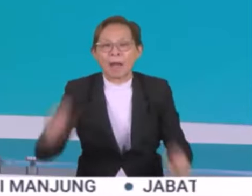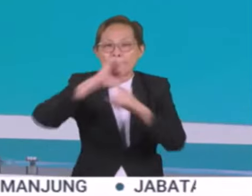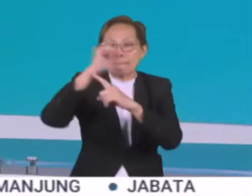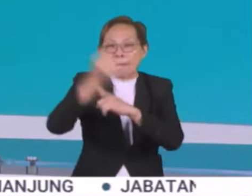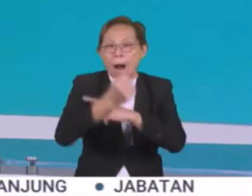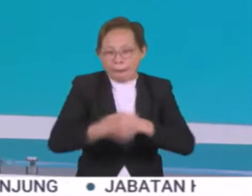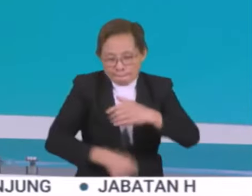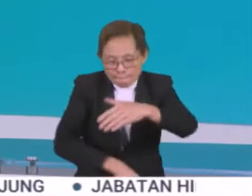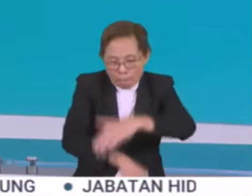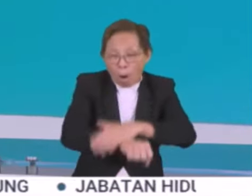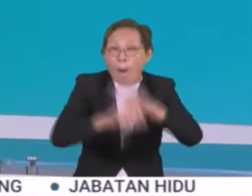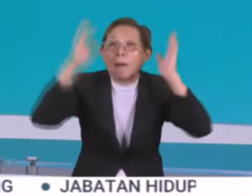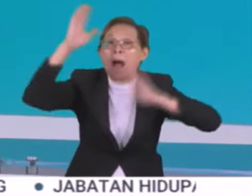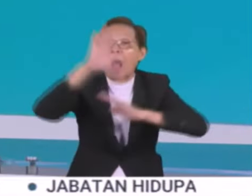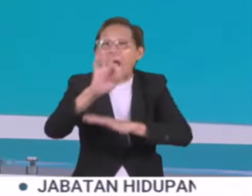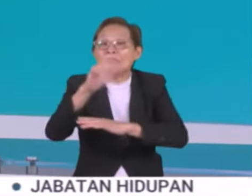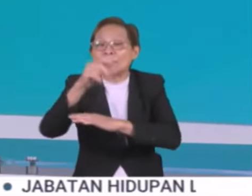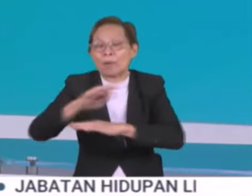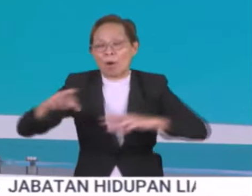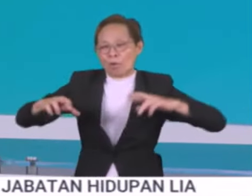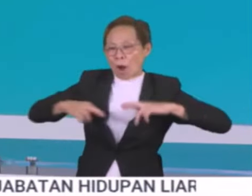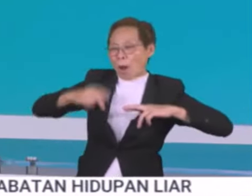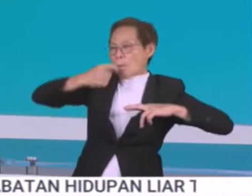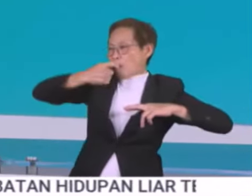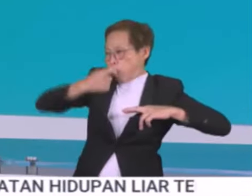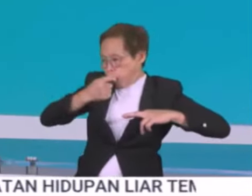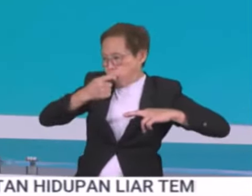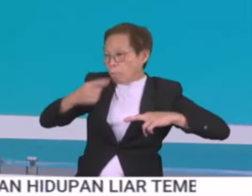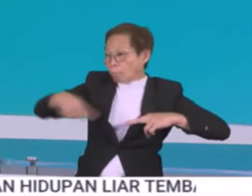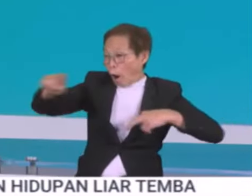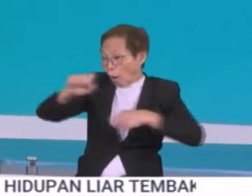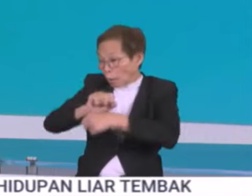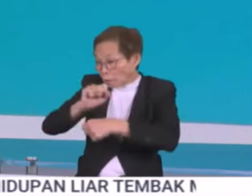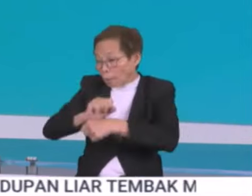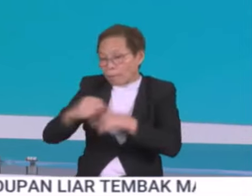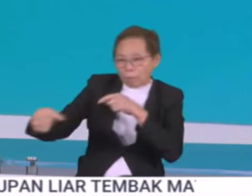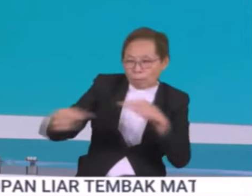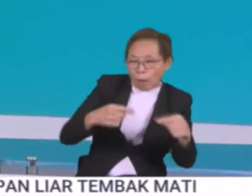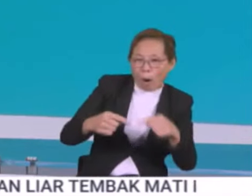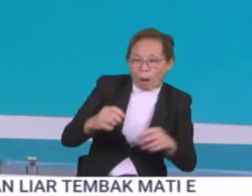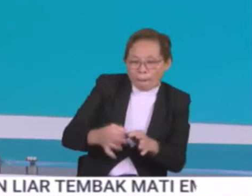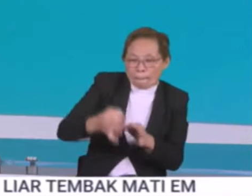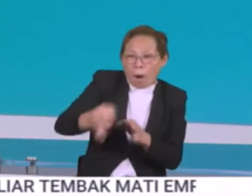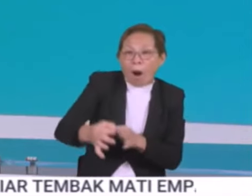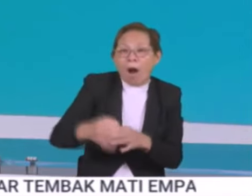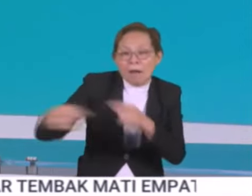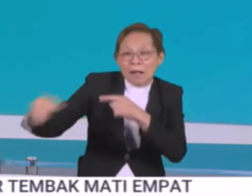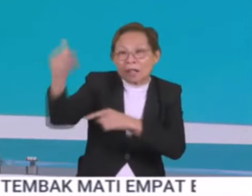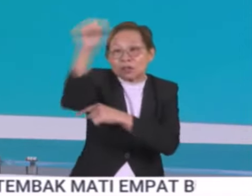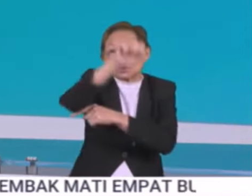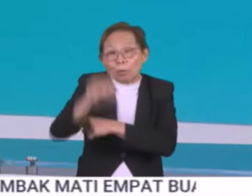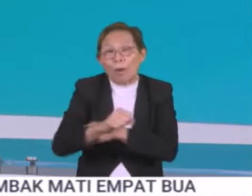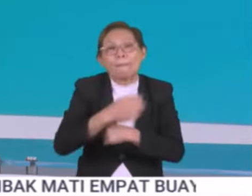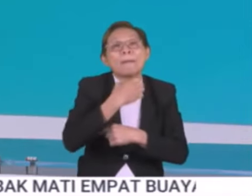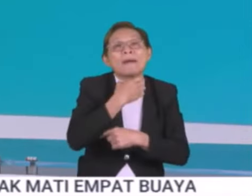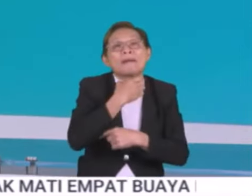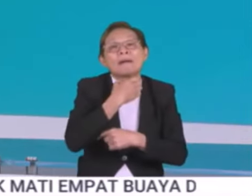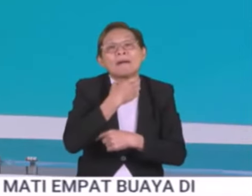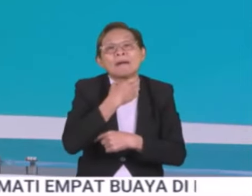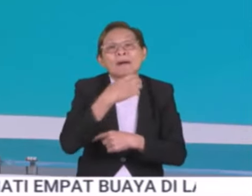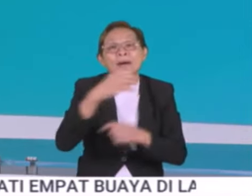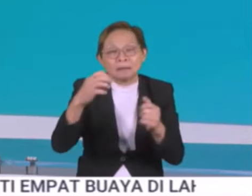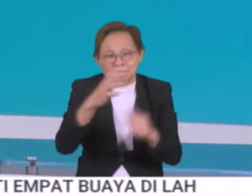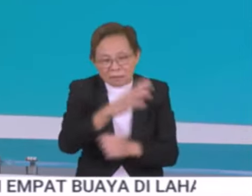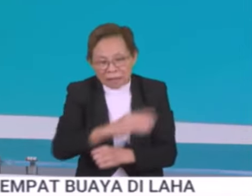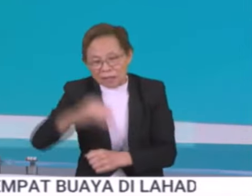Persatuan Bola Sepak Malaysia FAM merehatkan pengadil yang ditugaskan pada perlawanan tertangguh Liga Super antara Perak FC